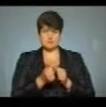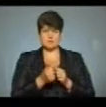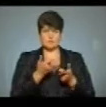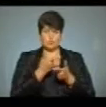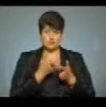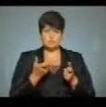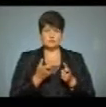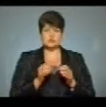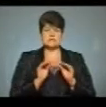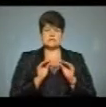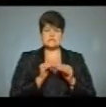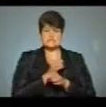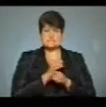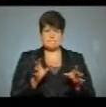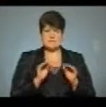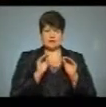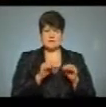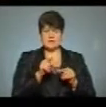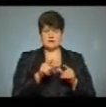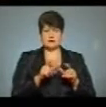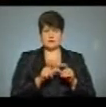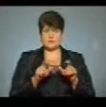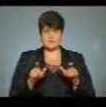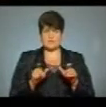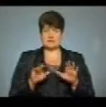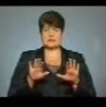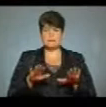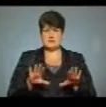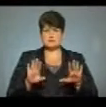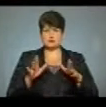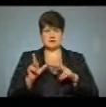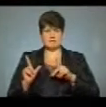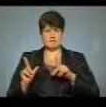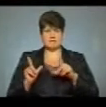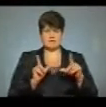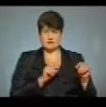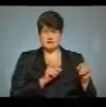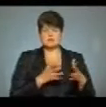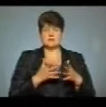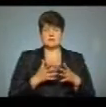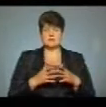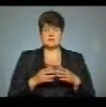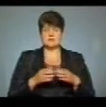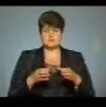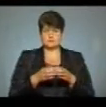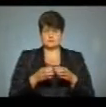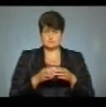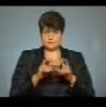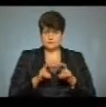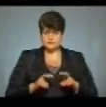замінування їхнього корпусу. Одразу на місце події виїхала патрульна поліція, слідчо-оперативна група,